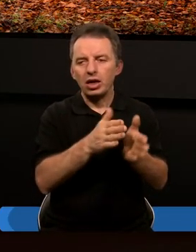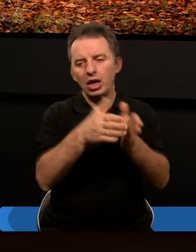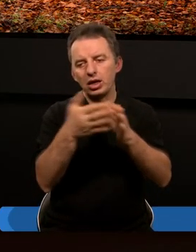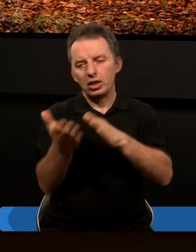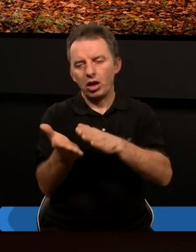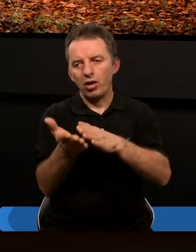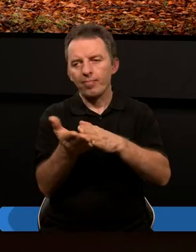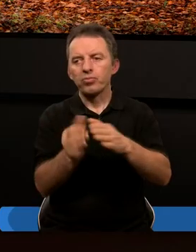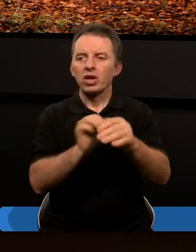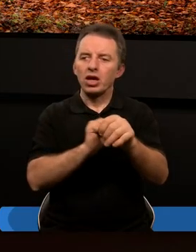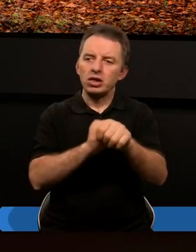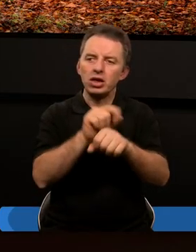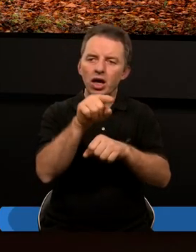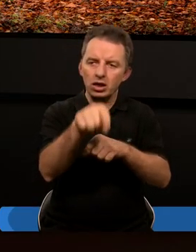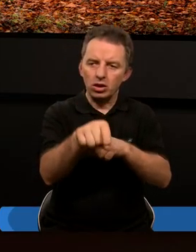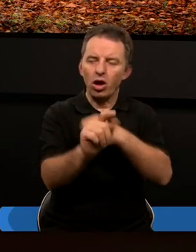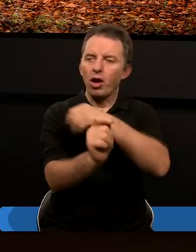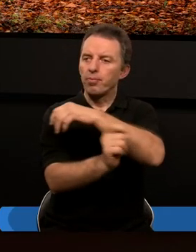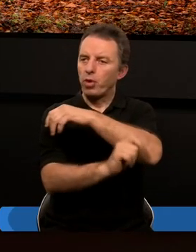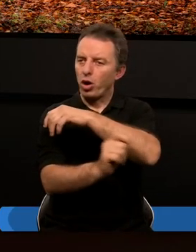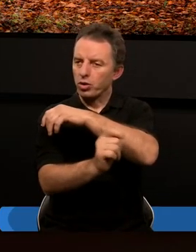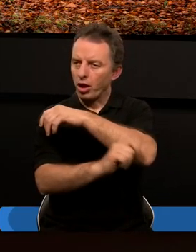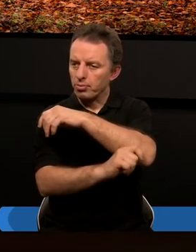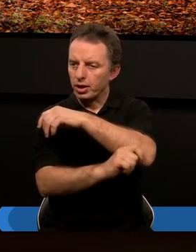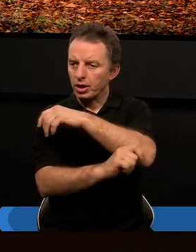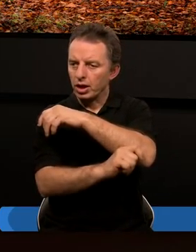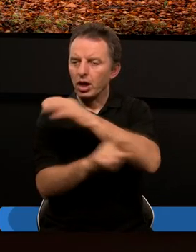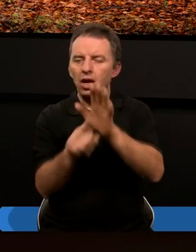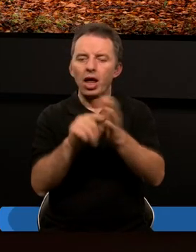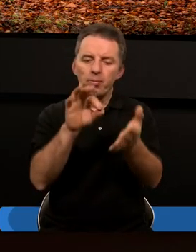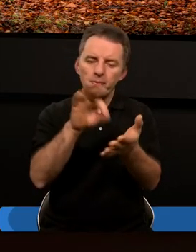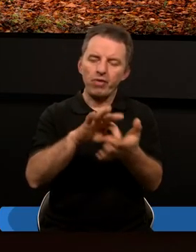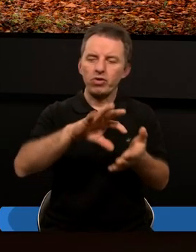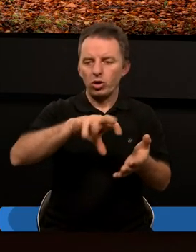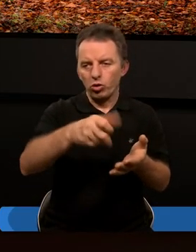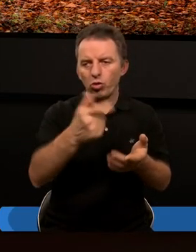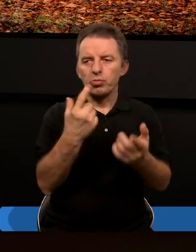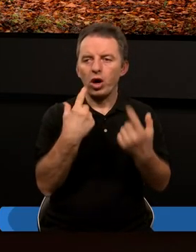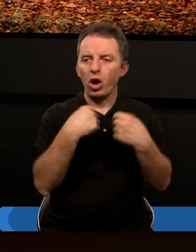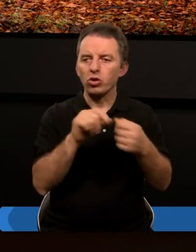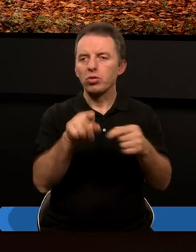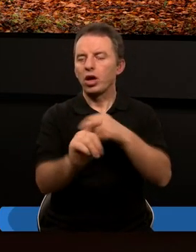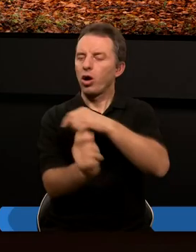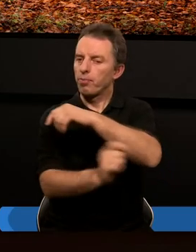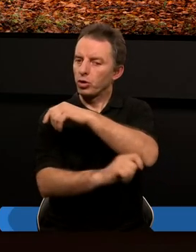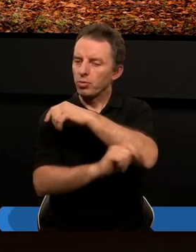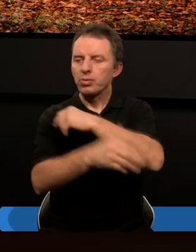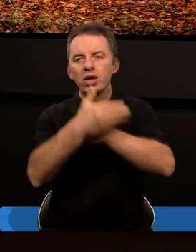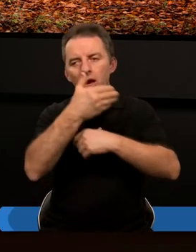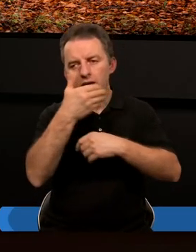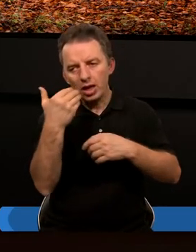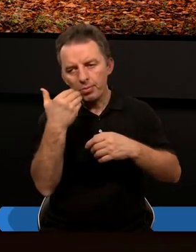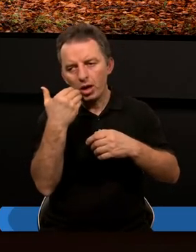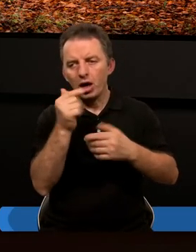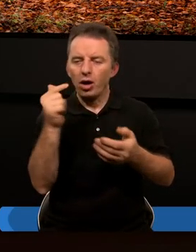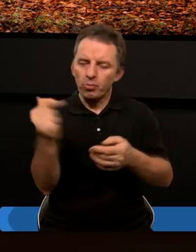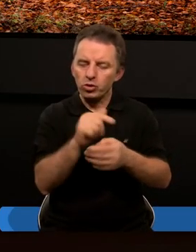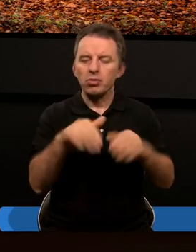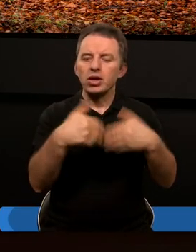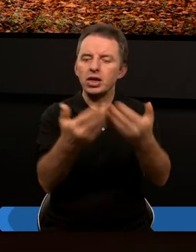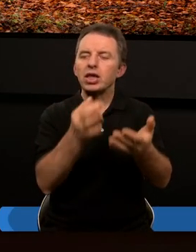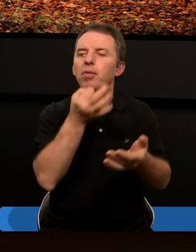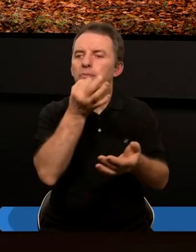jest potępienie, to jednak dla pewnej grupy osób tego potępienia nie ma. A więc musimy